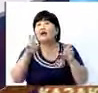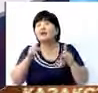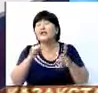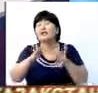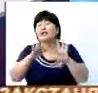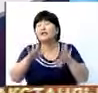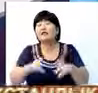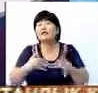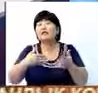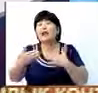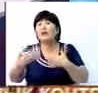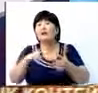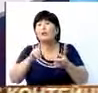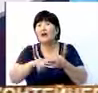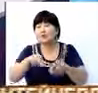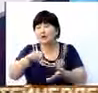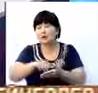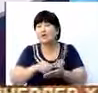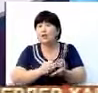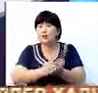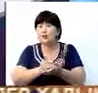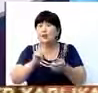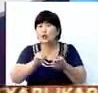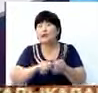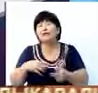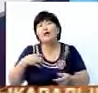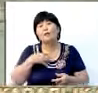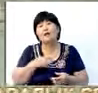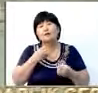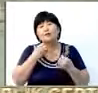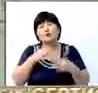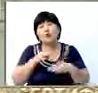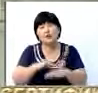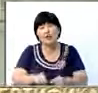арқылы интеграциялық байланыс орнатты. Жүйелік байланыс мазмұнды өтті.